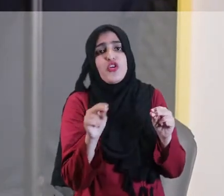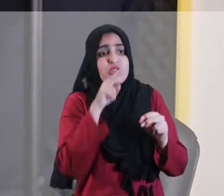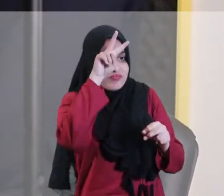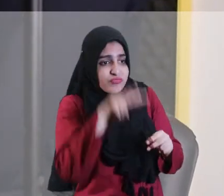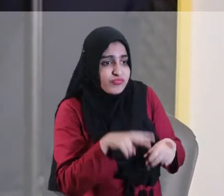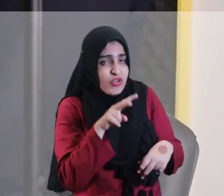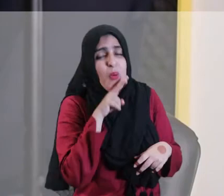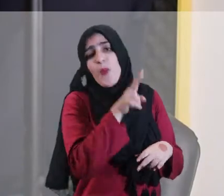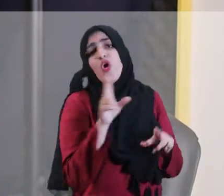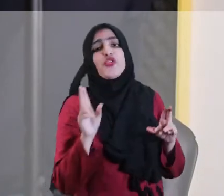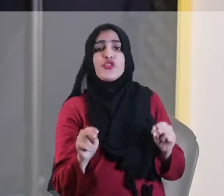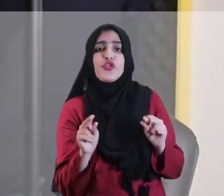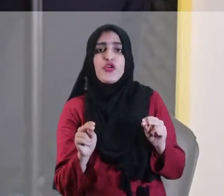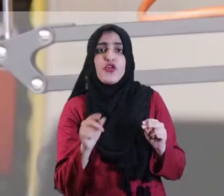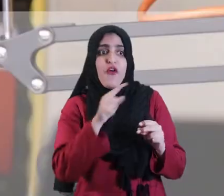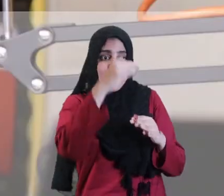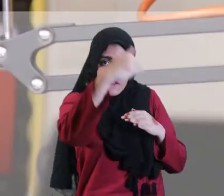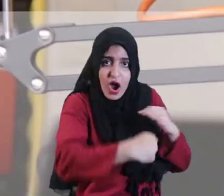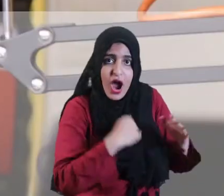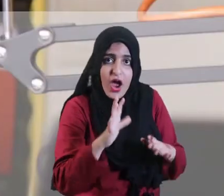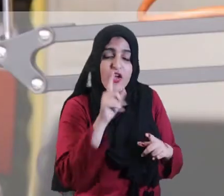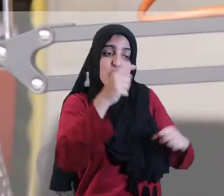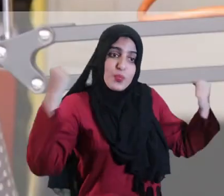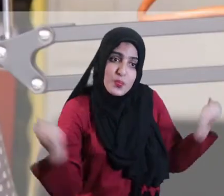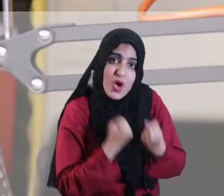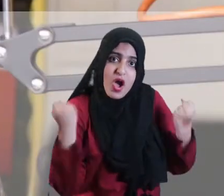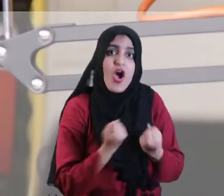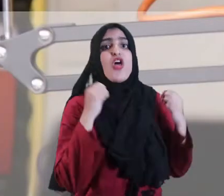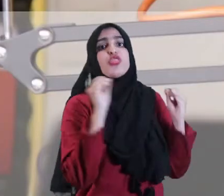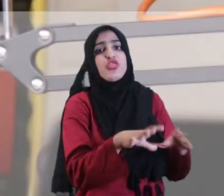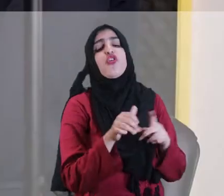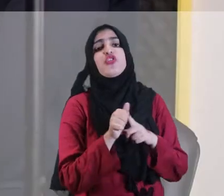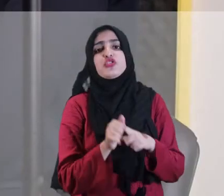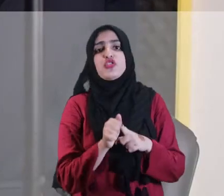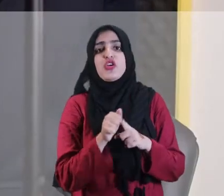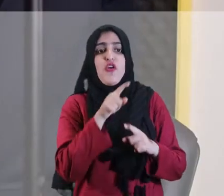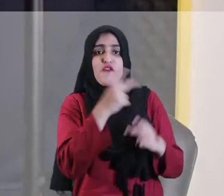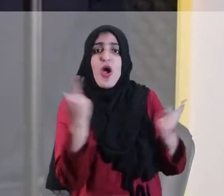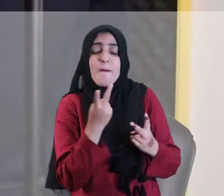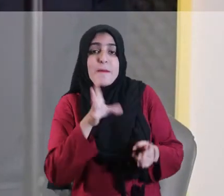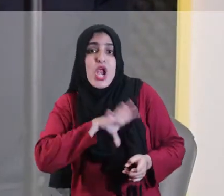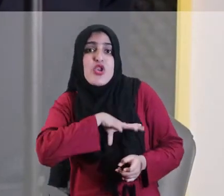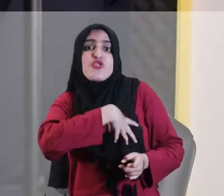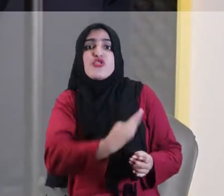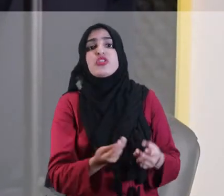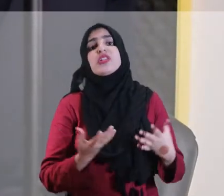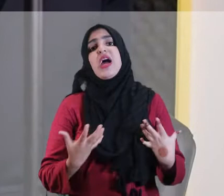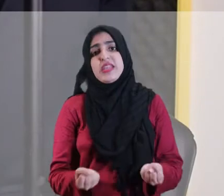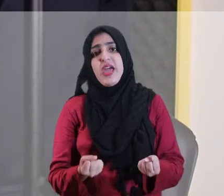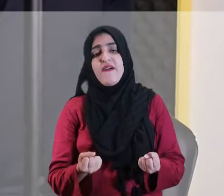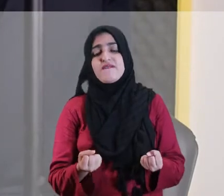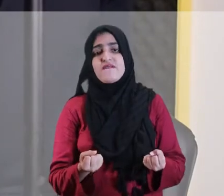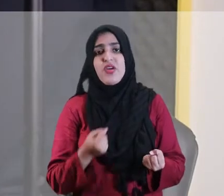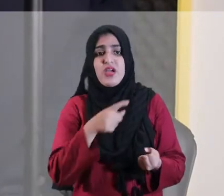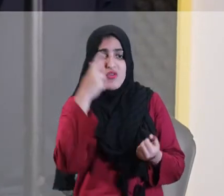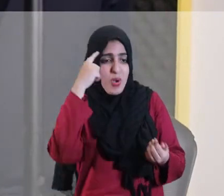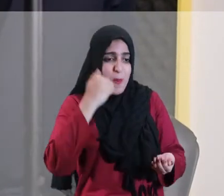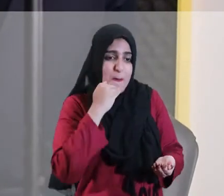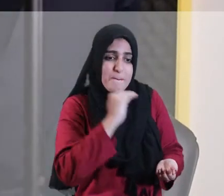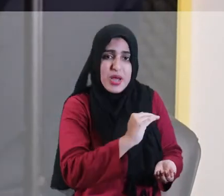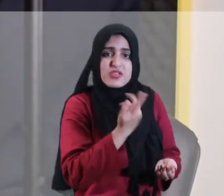दिमाग करके उस बच्चे अंदर से और उससे